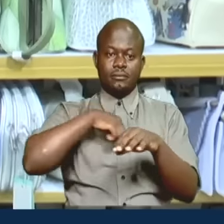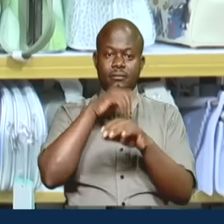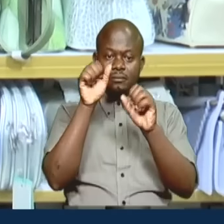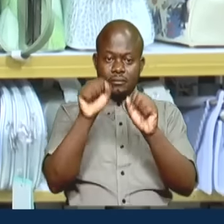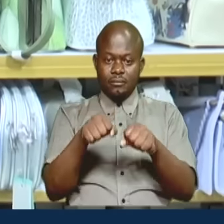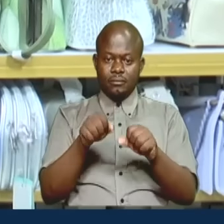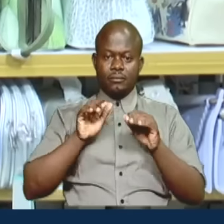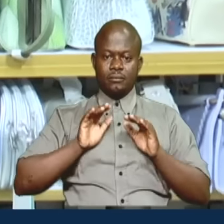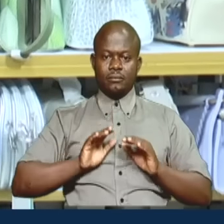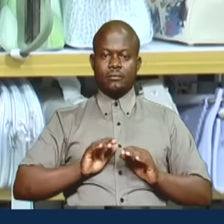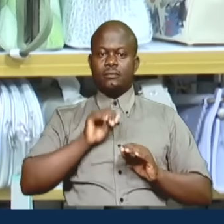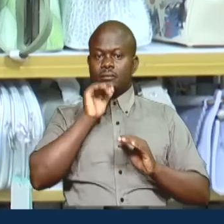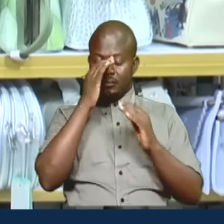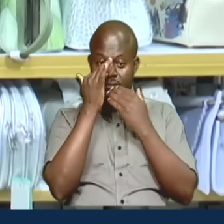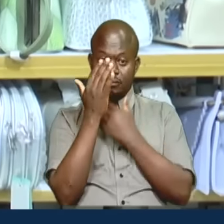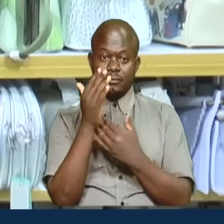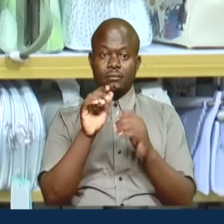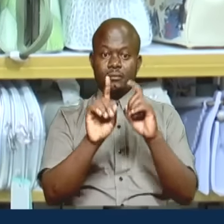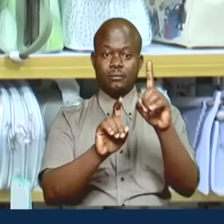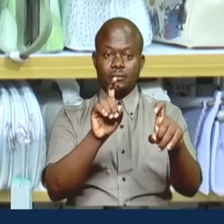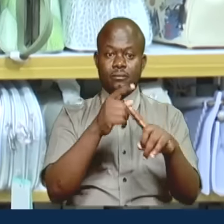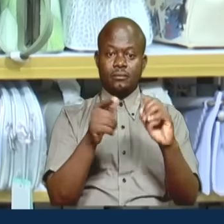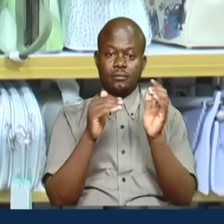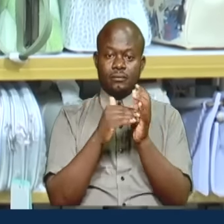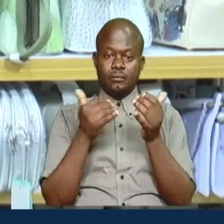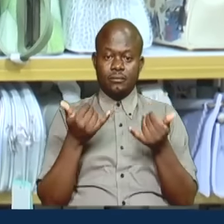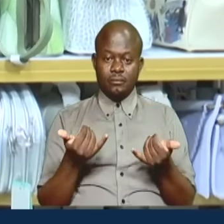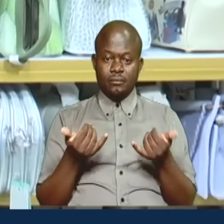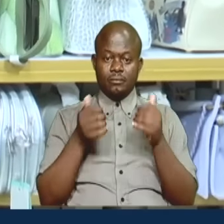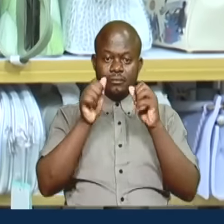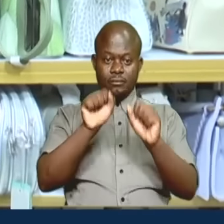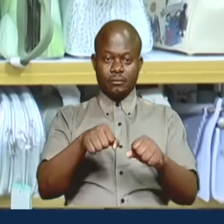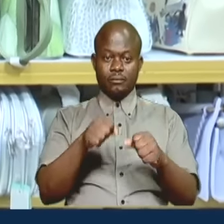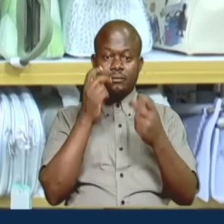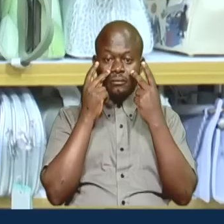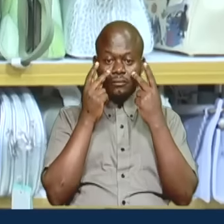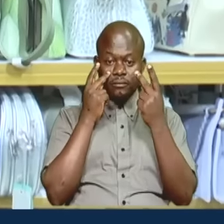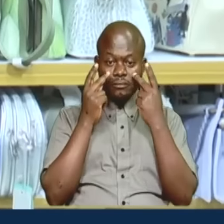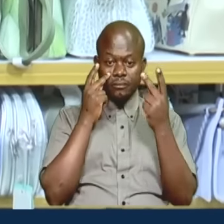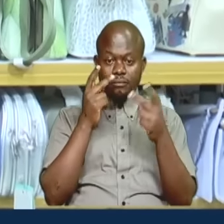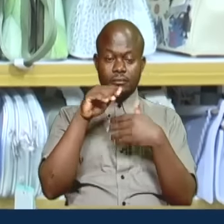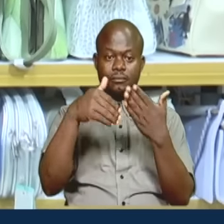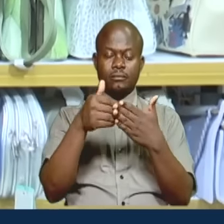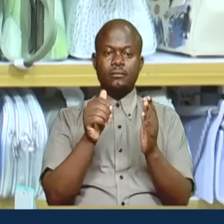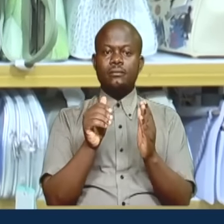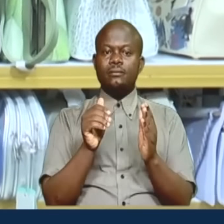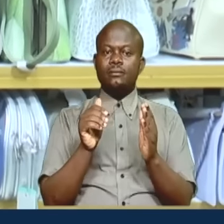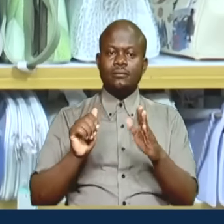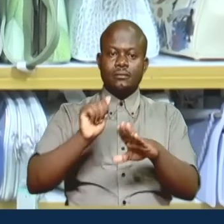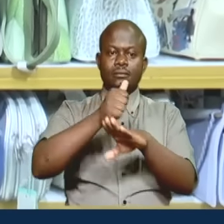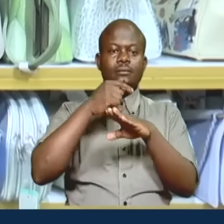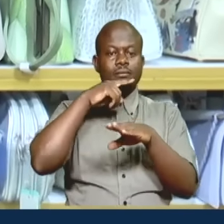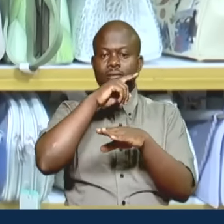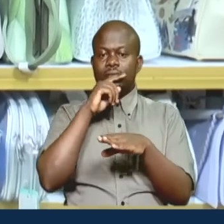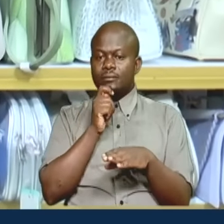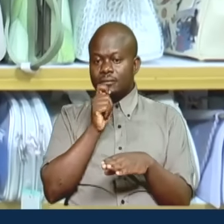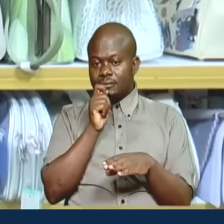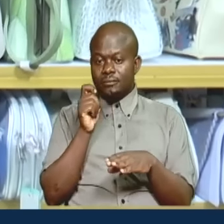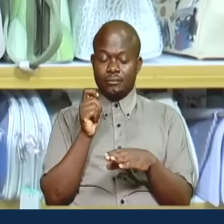kuba nta namwe aramutse yakubaza, ariko ubu ngubu ubu ubasha kubona kuba wabishyize ku mbuga nyine,